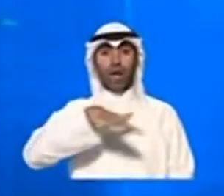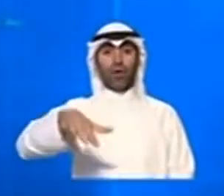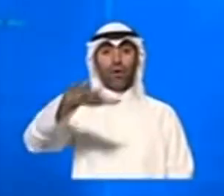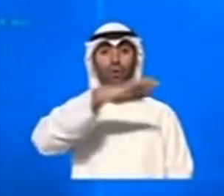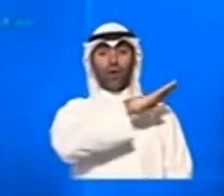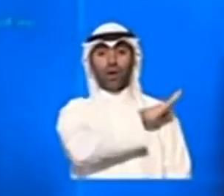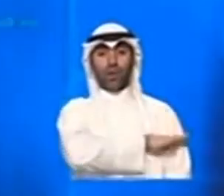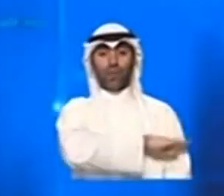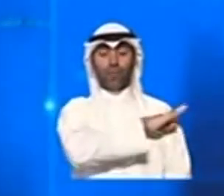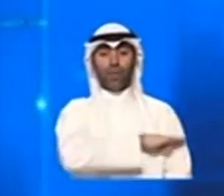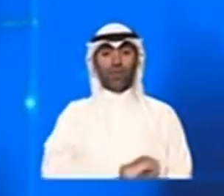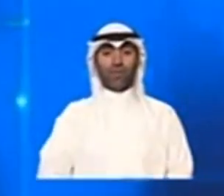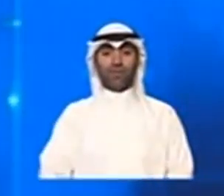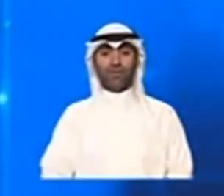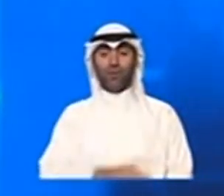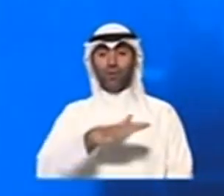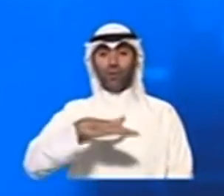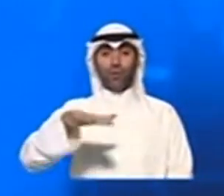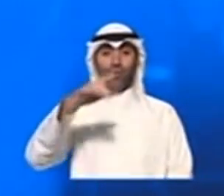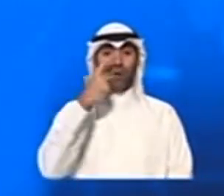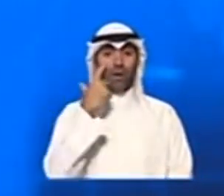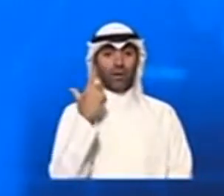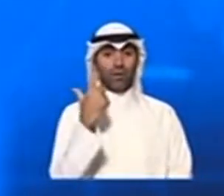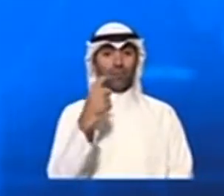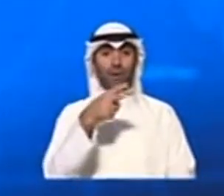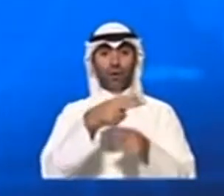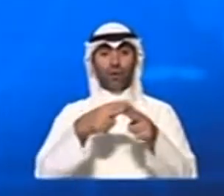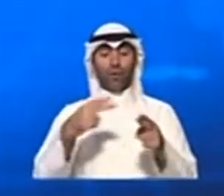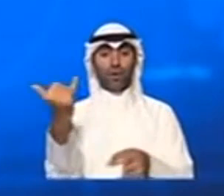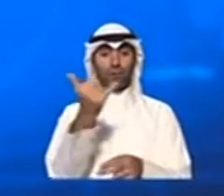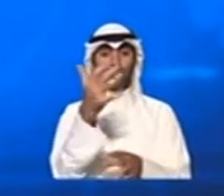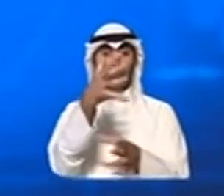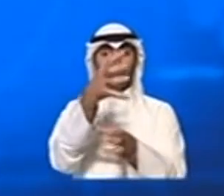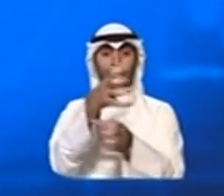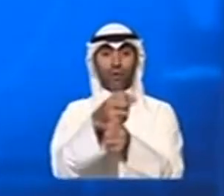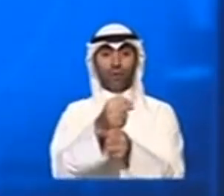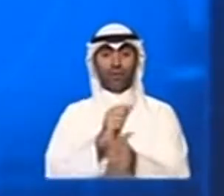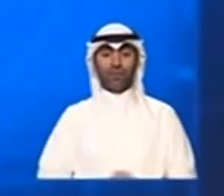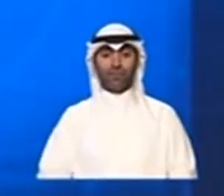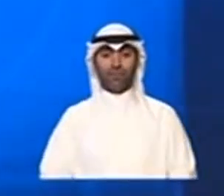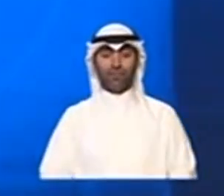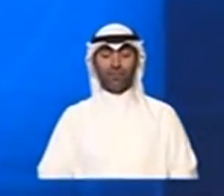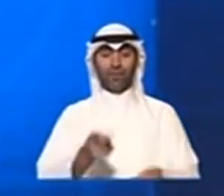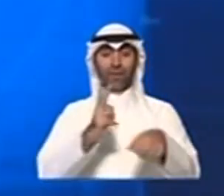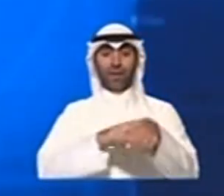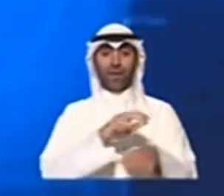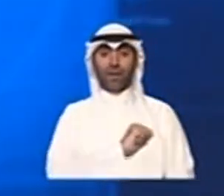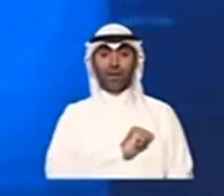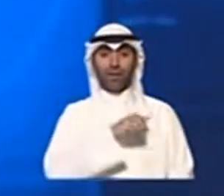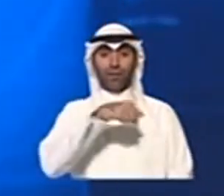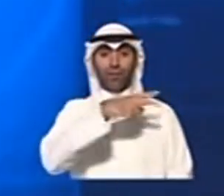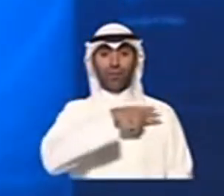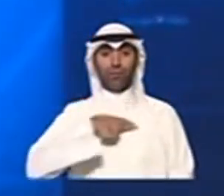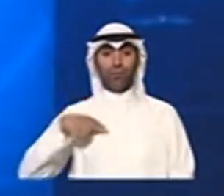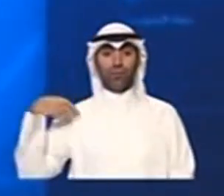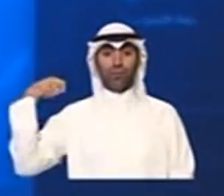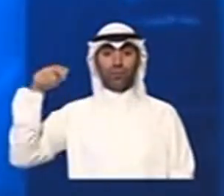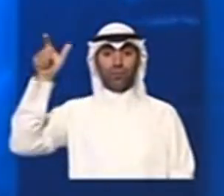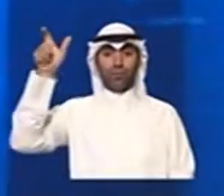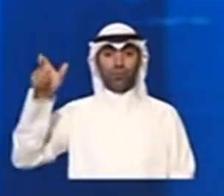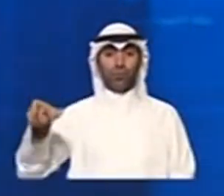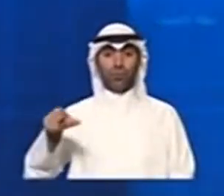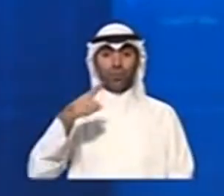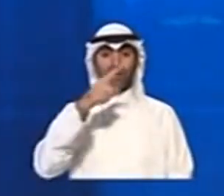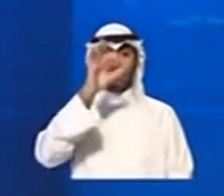يحتذى به داخل المؤسسات الأمنية. جاء ذلك خلال استقبال الوزير الصالح لضباط برتبة ملازم خريجين من